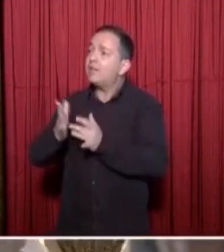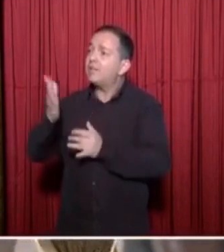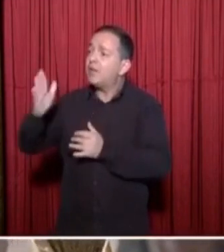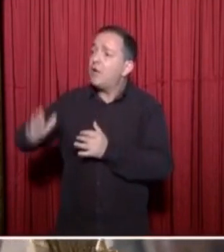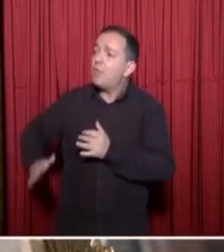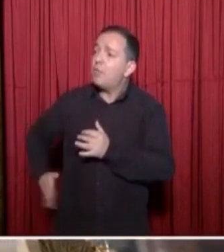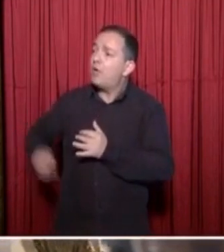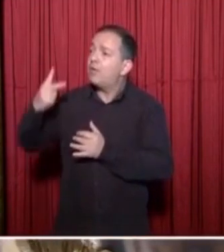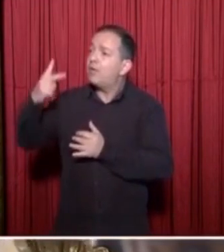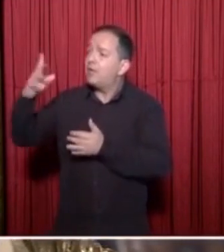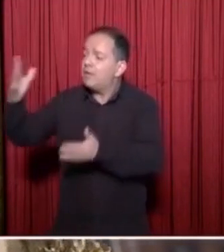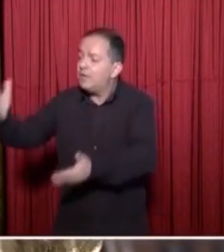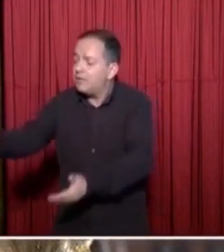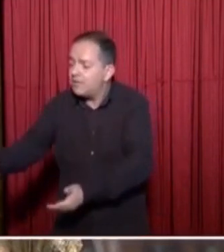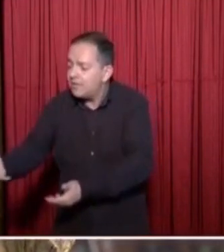μοίρων